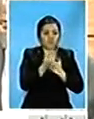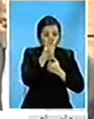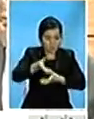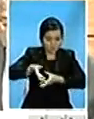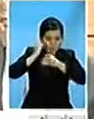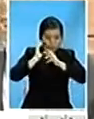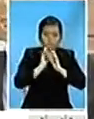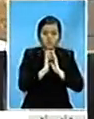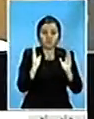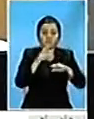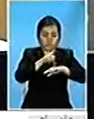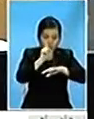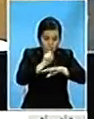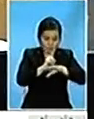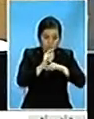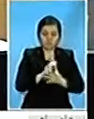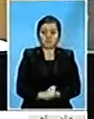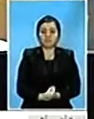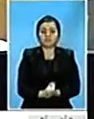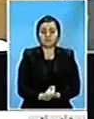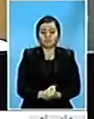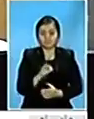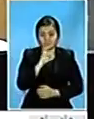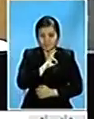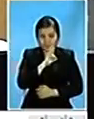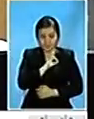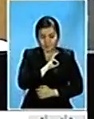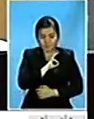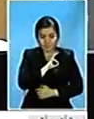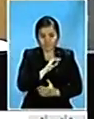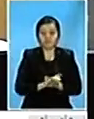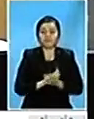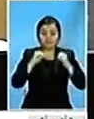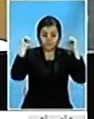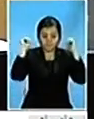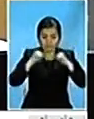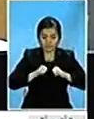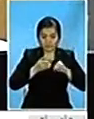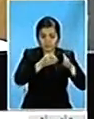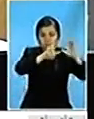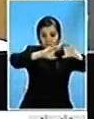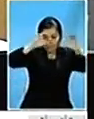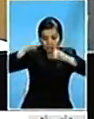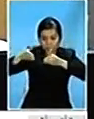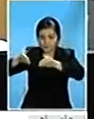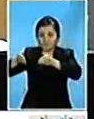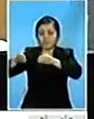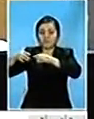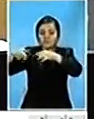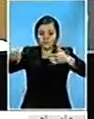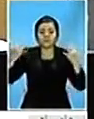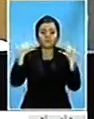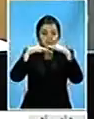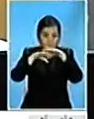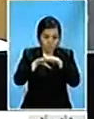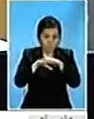ครับ ท่านสมาชิกครับผมได้ตกลงกับวิปทั้งสองฝ่ายนะครับว่า